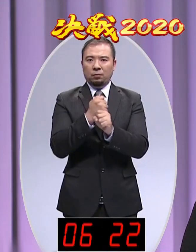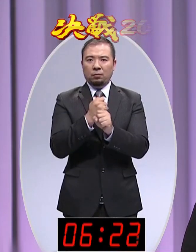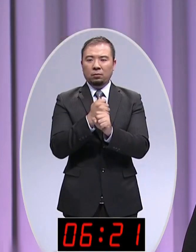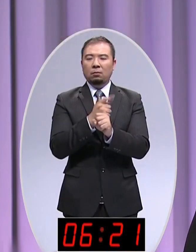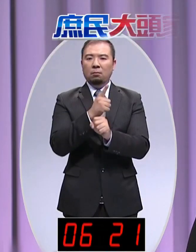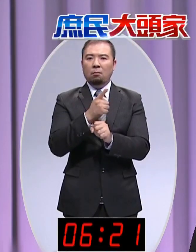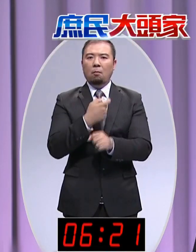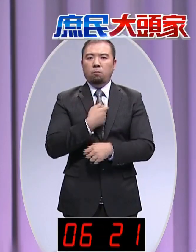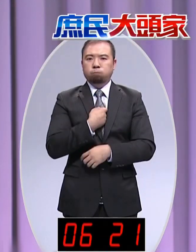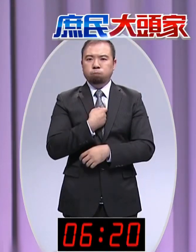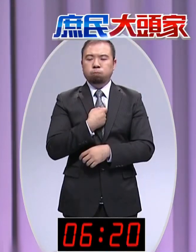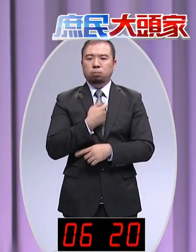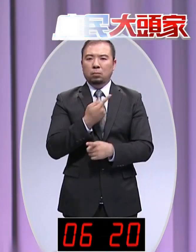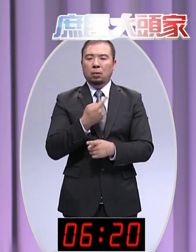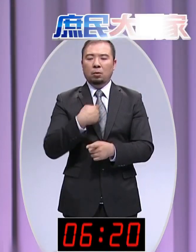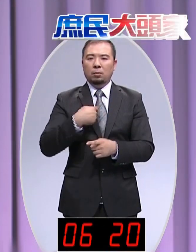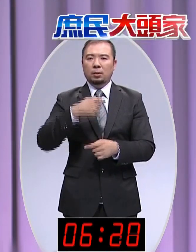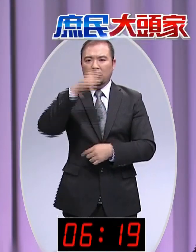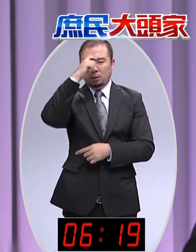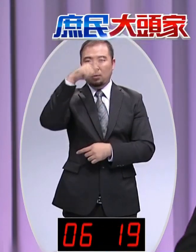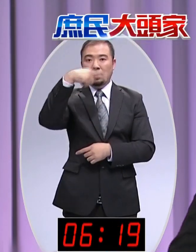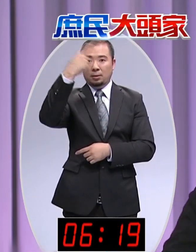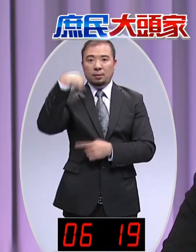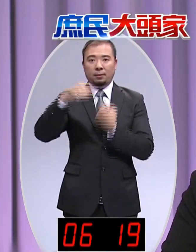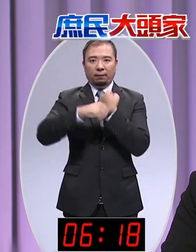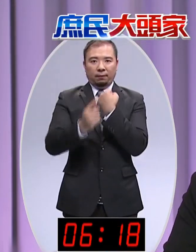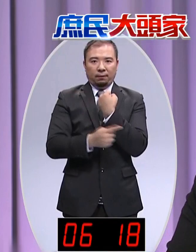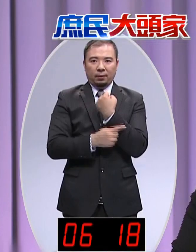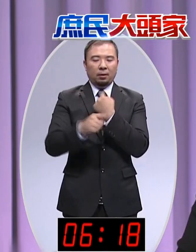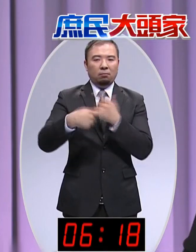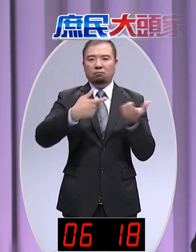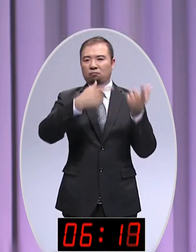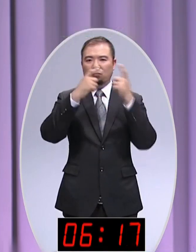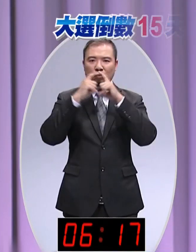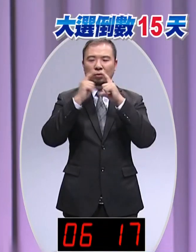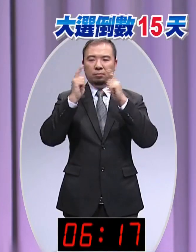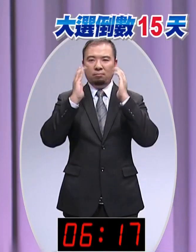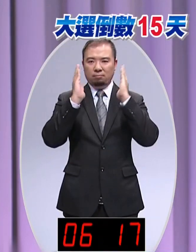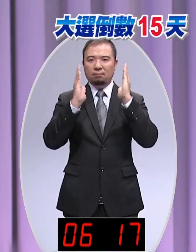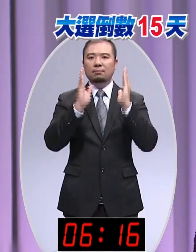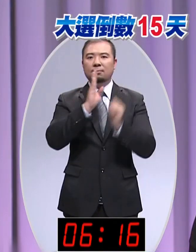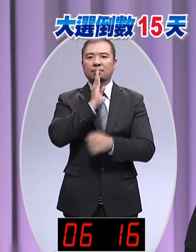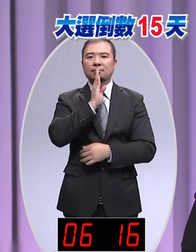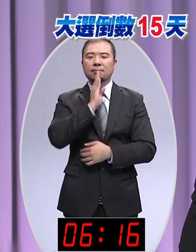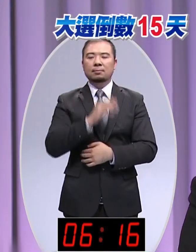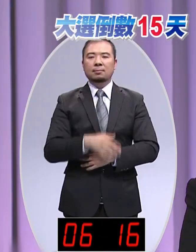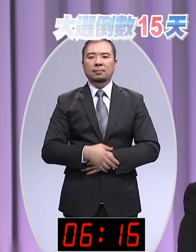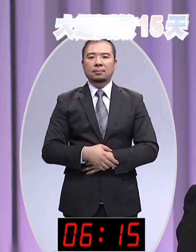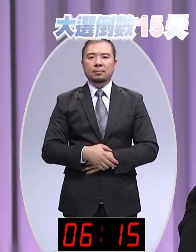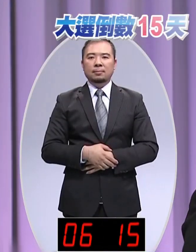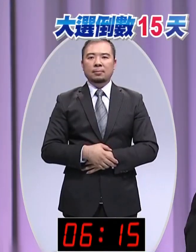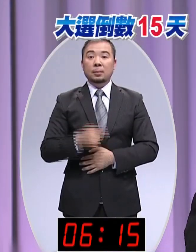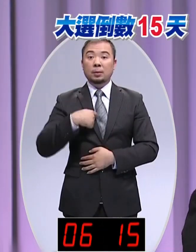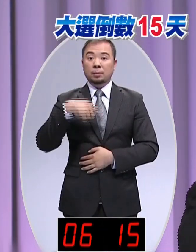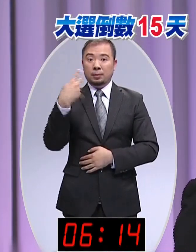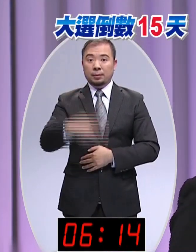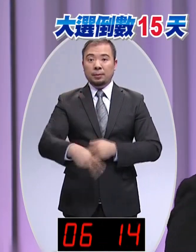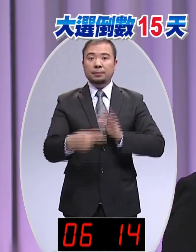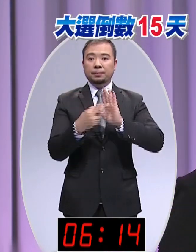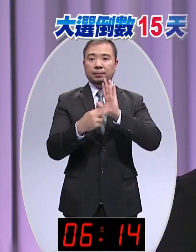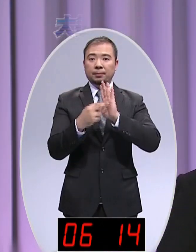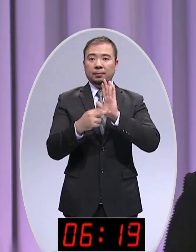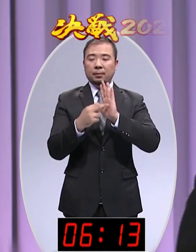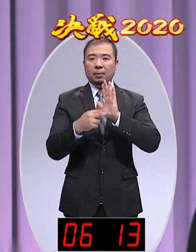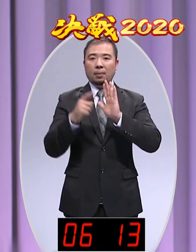要让司法回归司法，这才是正办。但是我还要再回应一下宋先生刚才